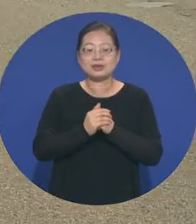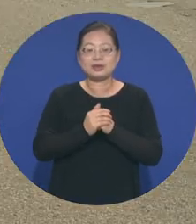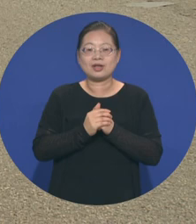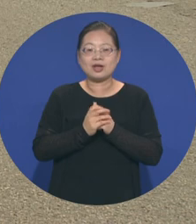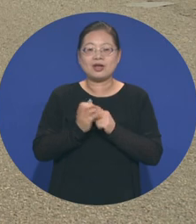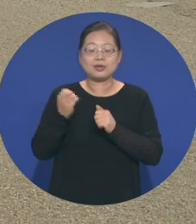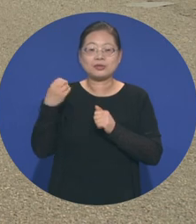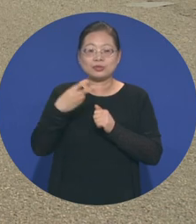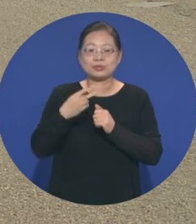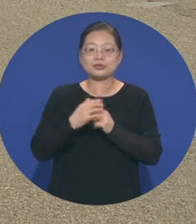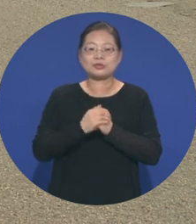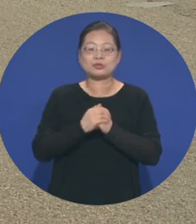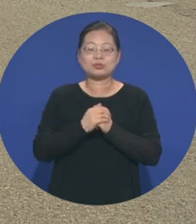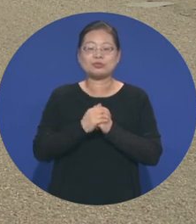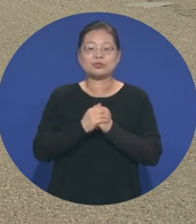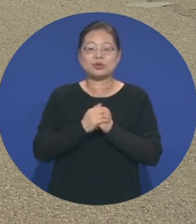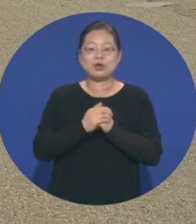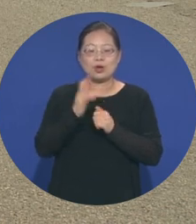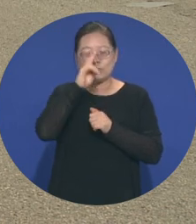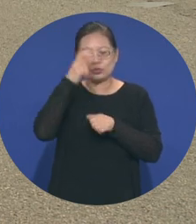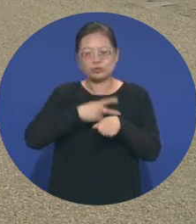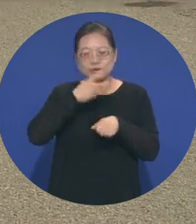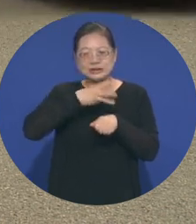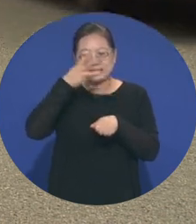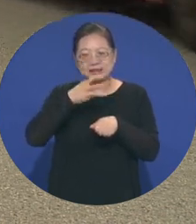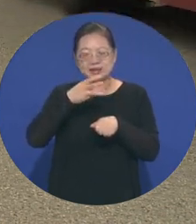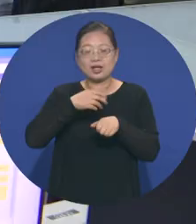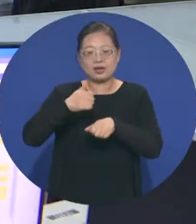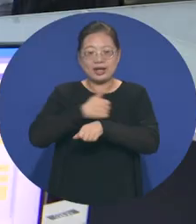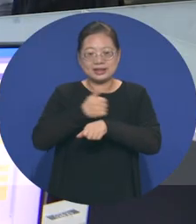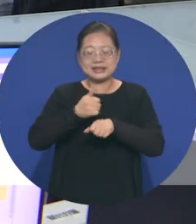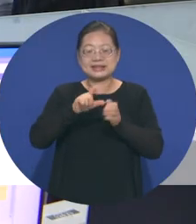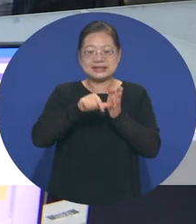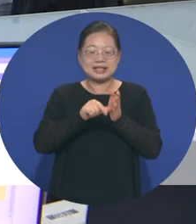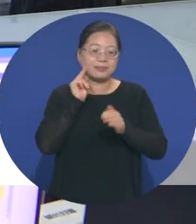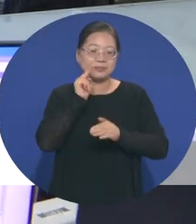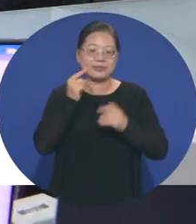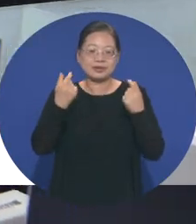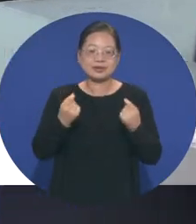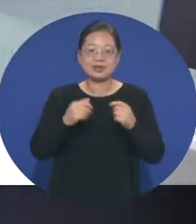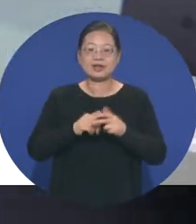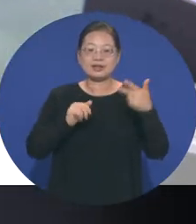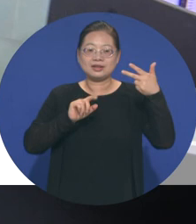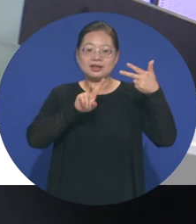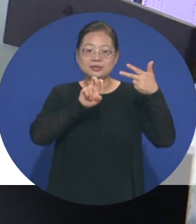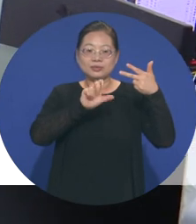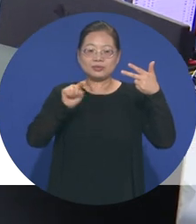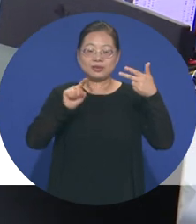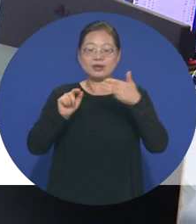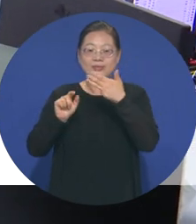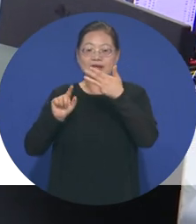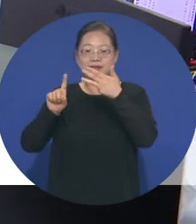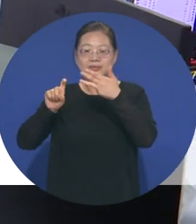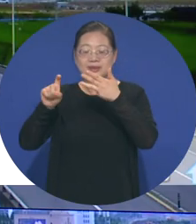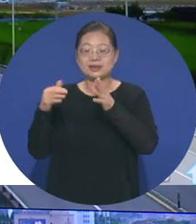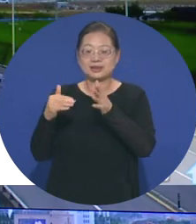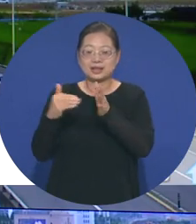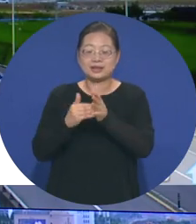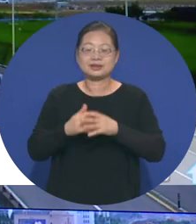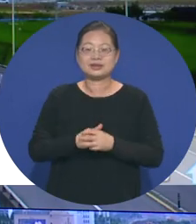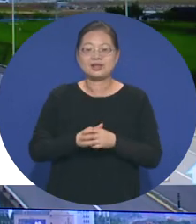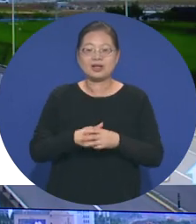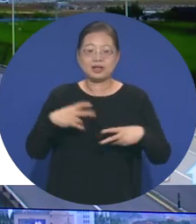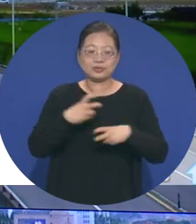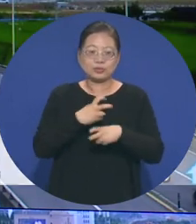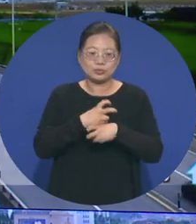2시에 7시 사이에 정체가 극심할 것으로 전망됩니다 이에 경기도가 7월 25일부터 8월 11일까지